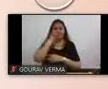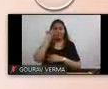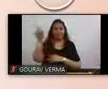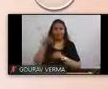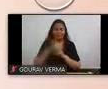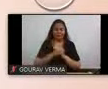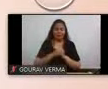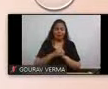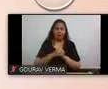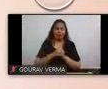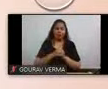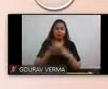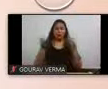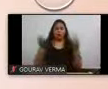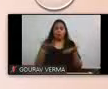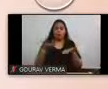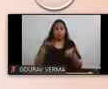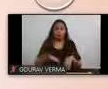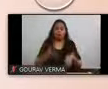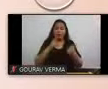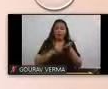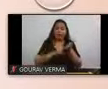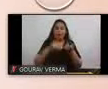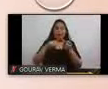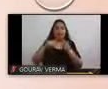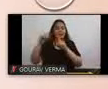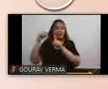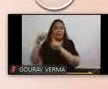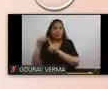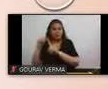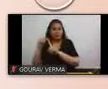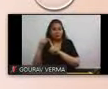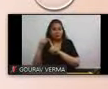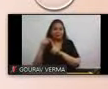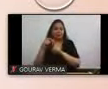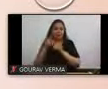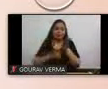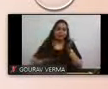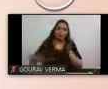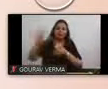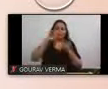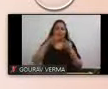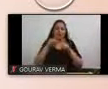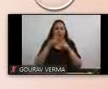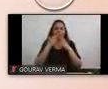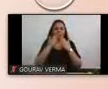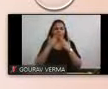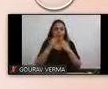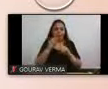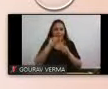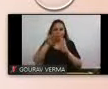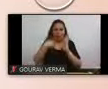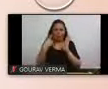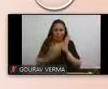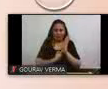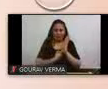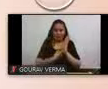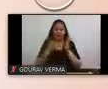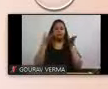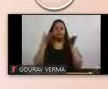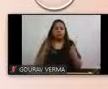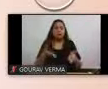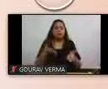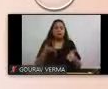एजुकेशन पॉलिसी आवर अटेंशन इज सो मच ऑन स्कूल. because the government is trying